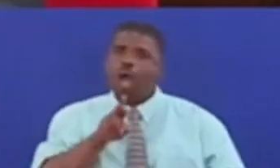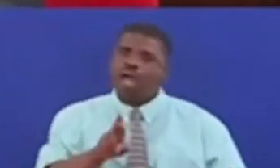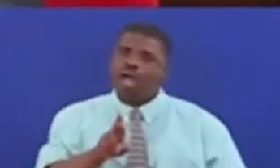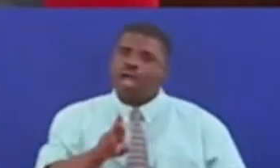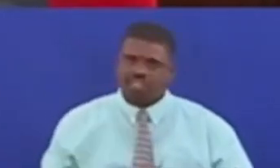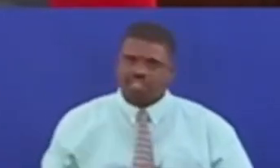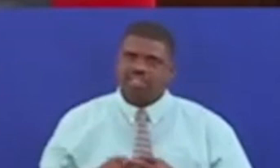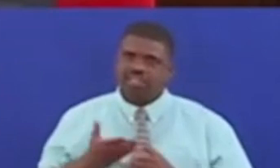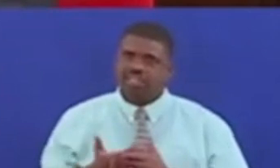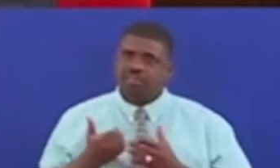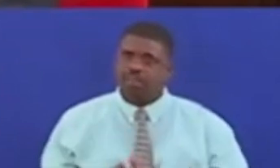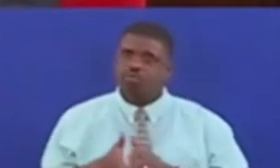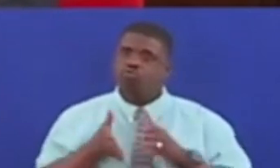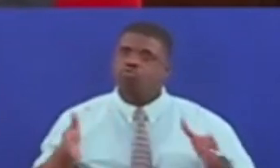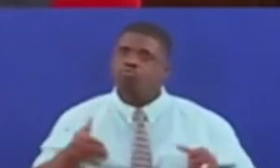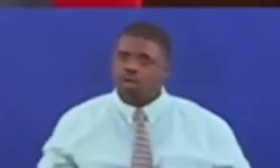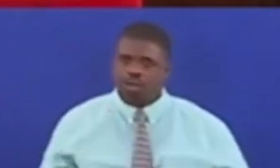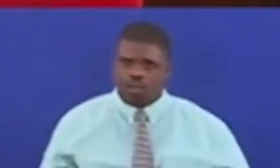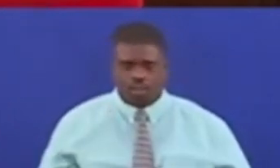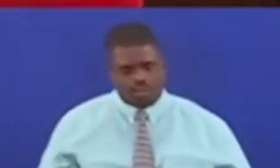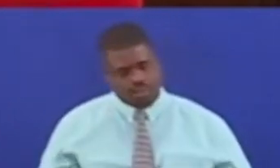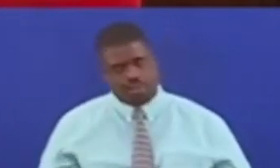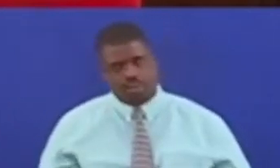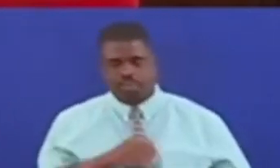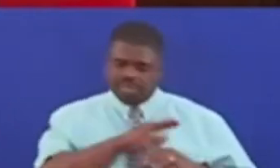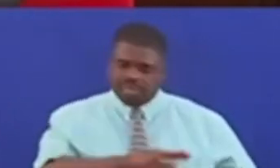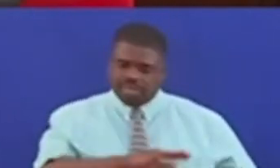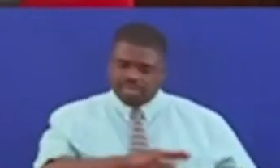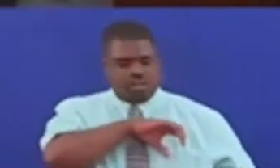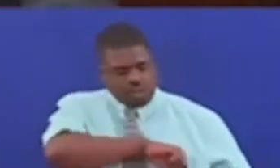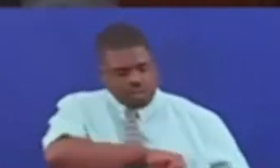mageuzi na kujenga upya.